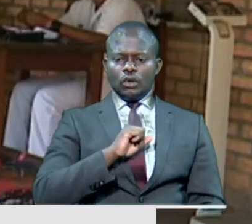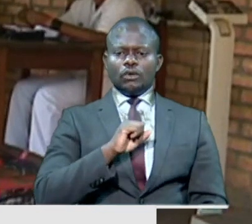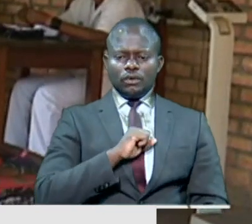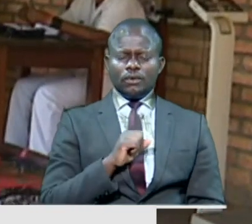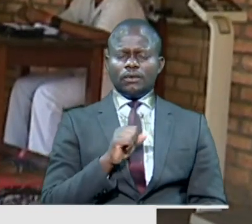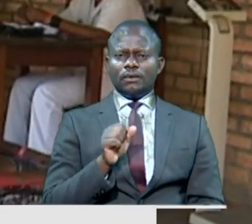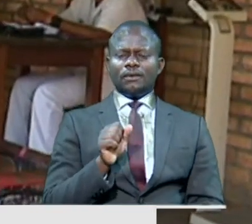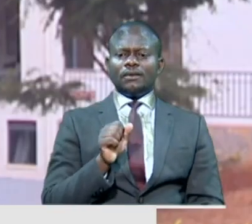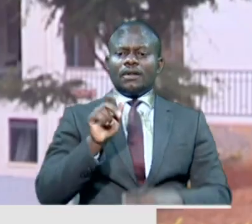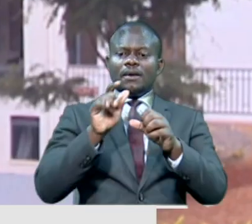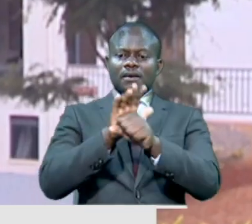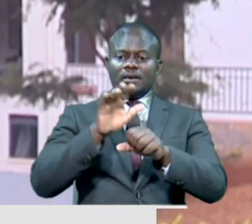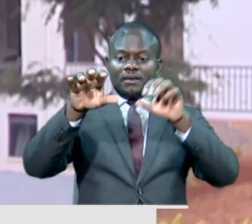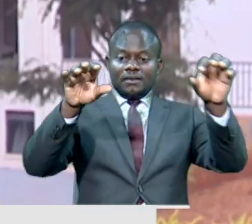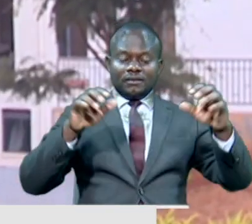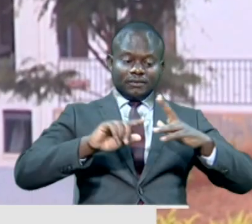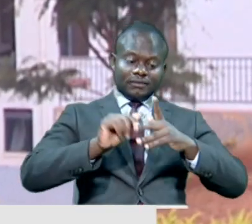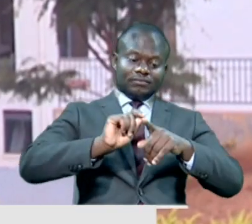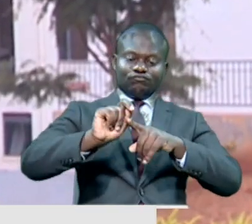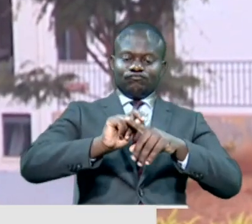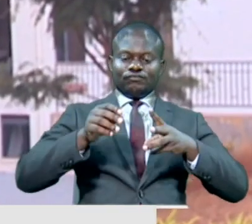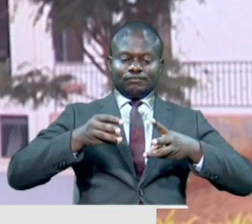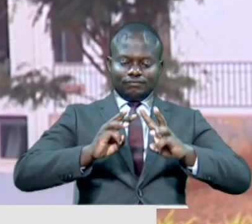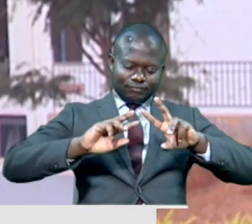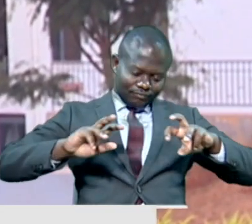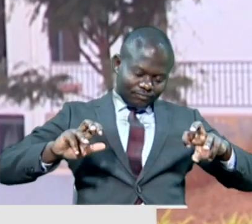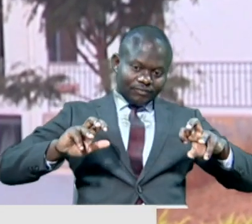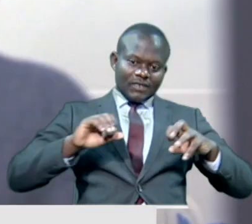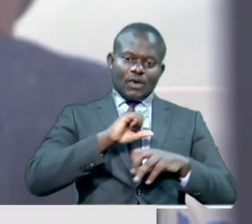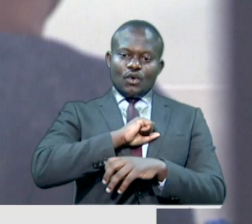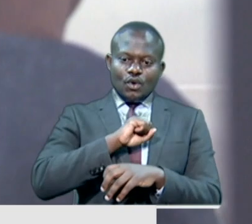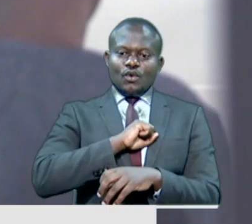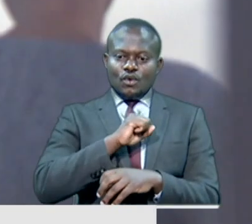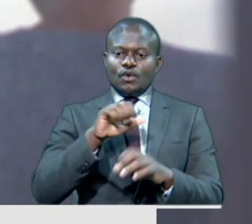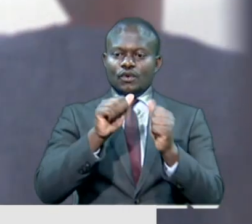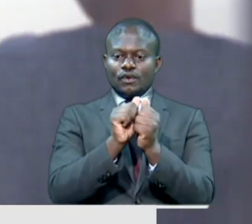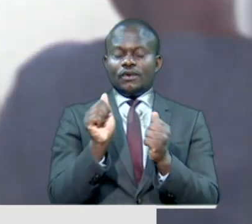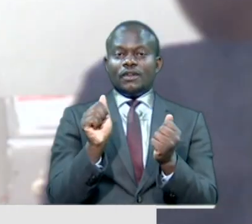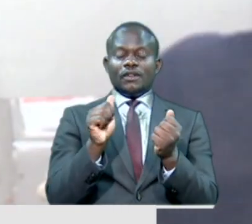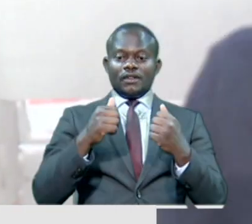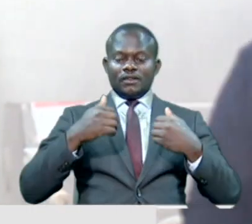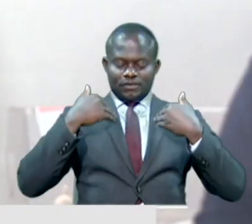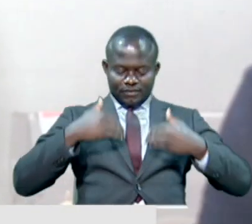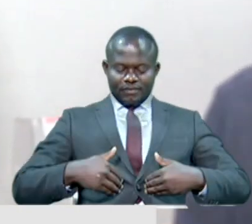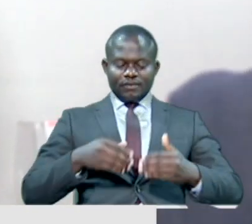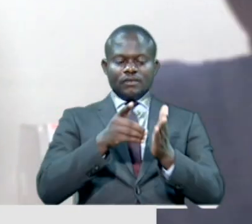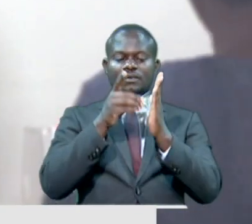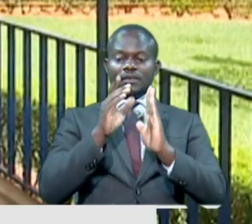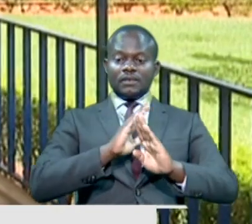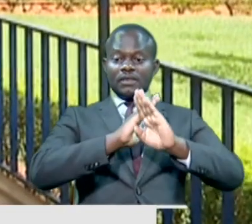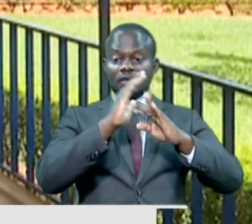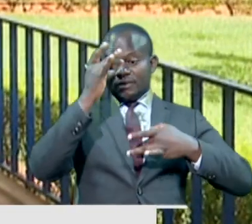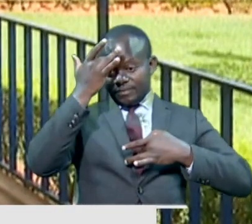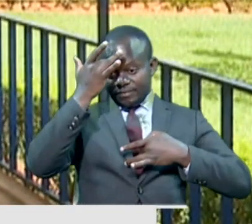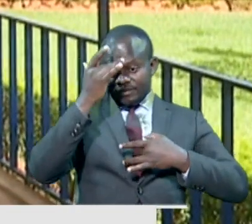Hirya no hino mu gihugu abaganga batangiye guhugurwa ku buryo bwo gusuzuma igituntu gifata mu zindi ngingo z'umubiri umuganga mu ishami ryo kurwanya indwara